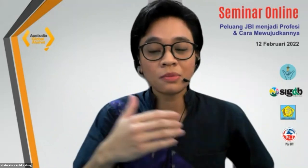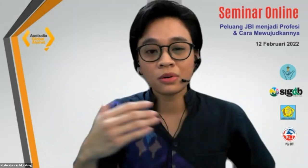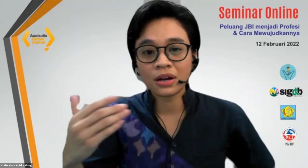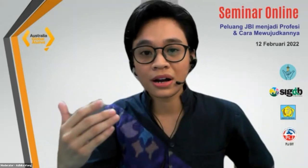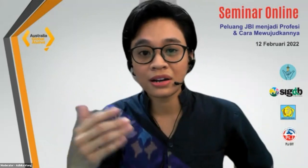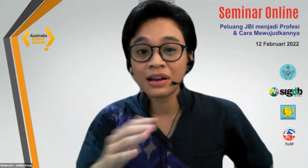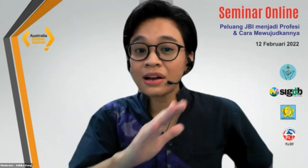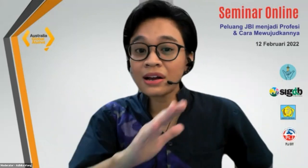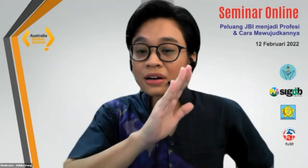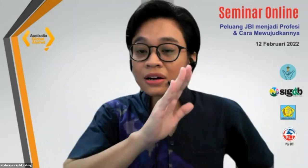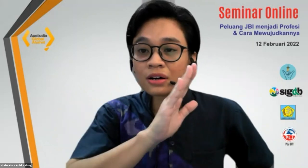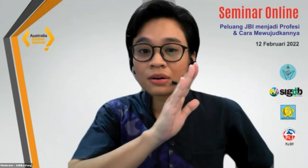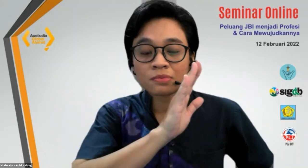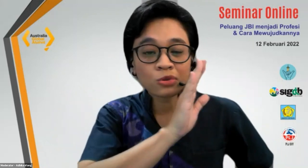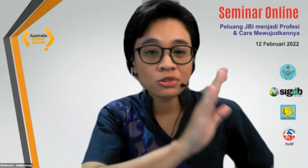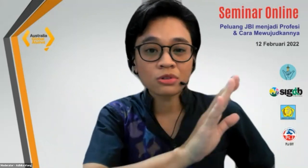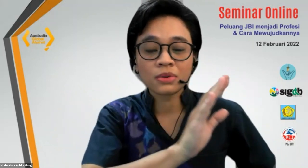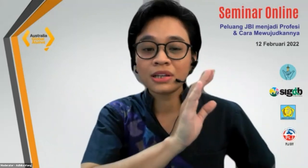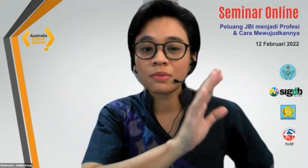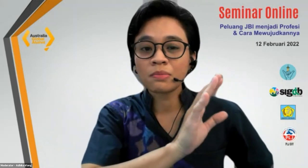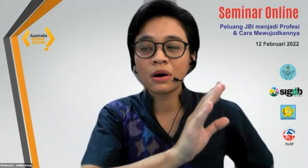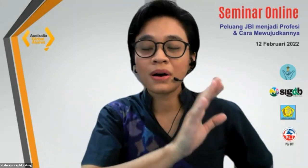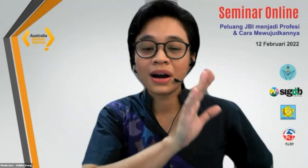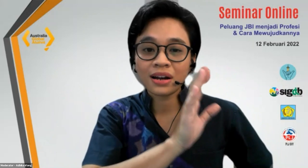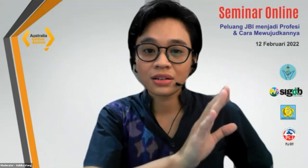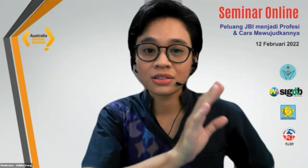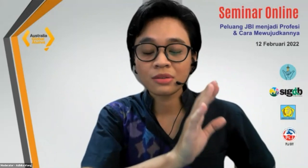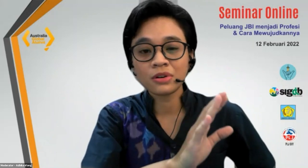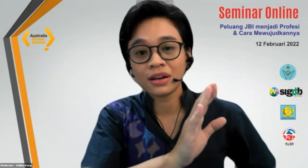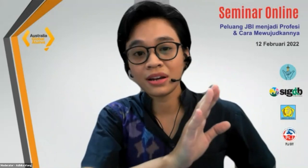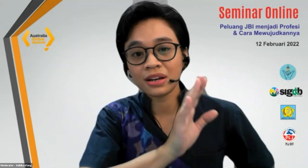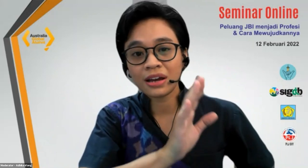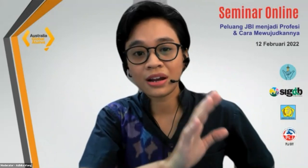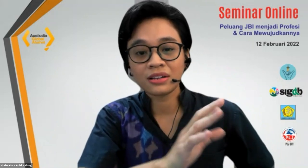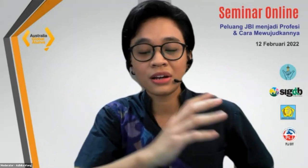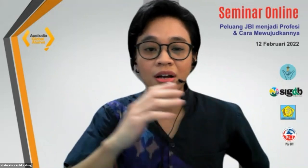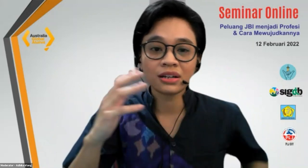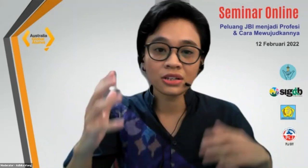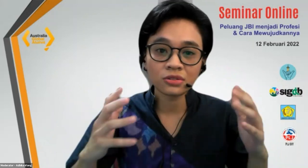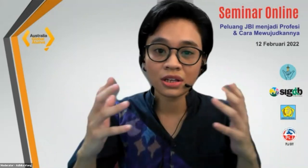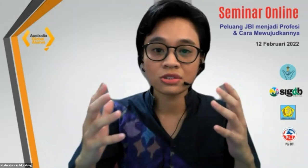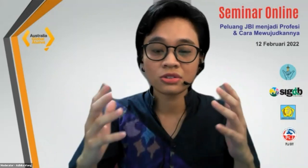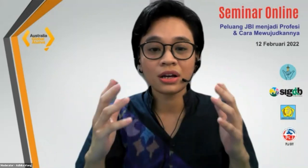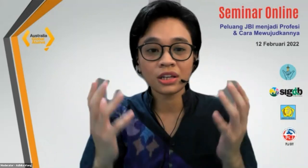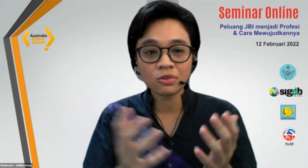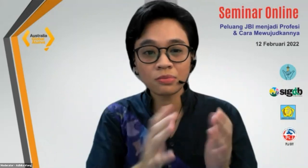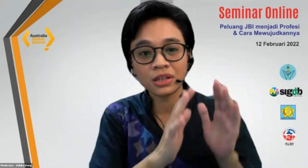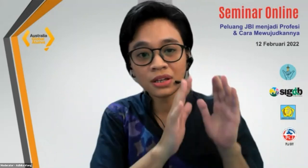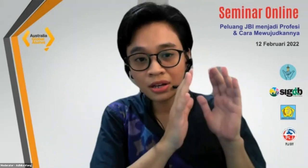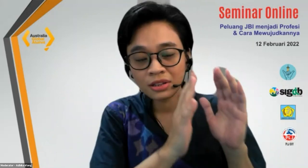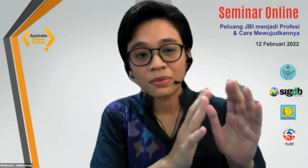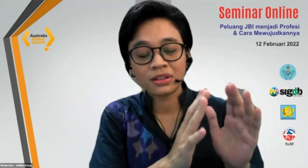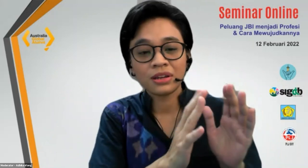mungkin dia menggunakan unsur Badia membawa karakteristik budaya dari daerahnya dengan gesture gesture yang